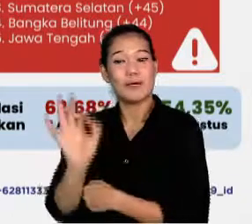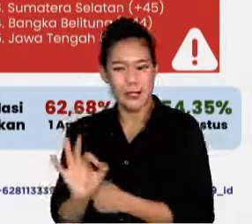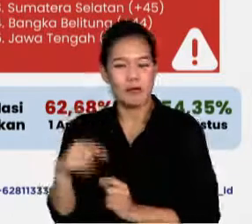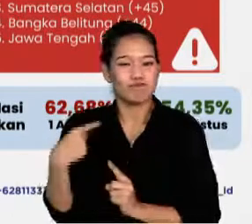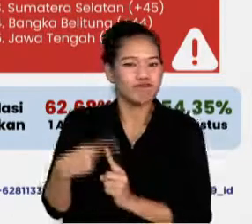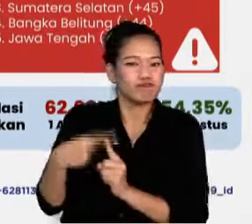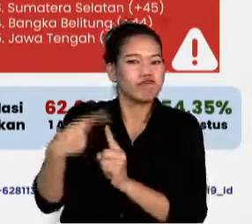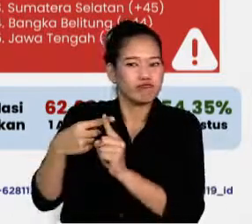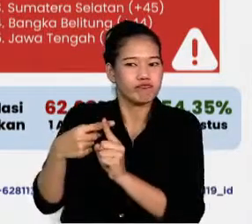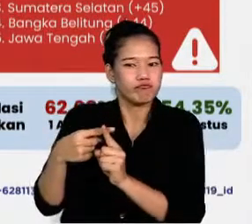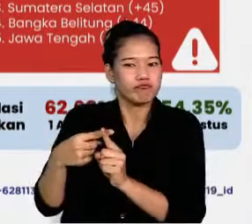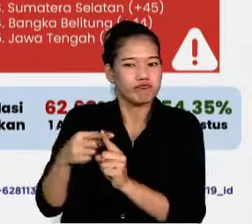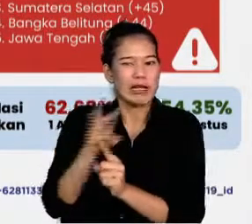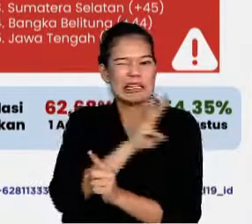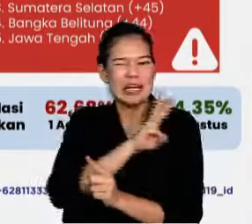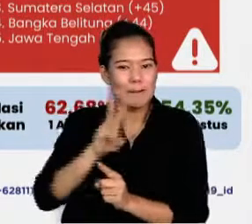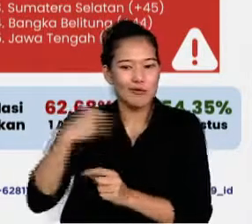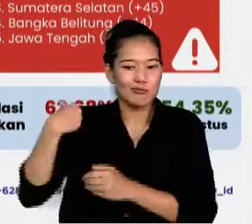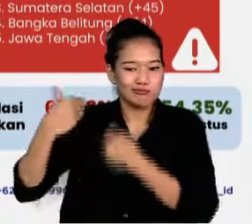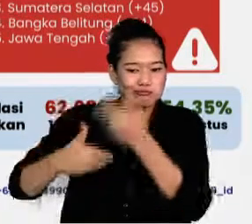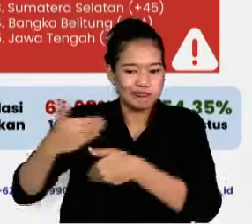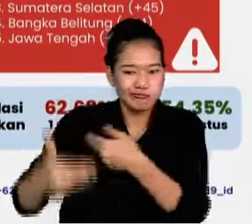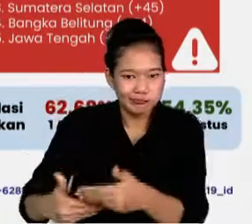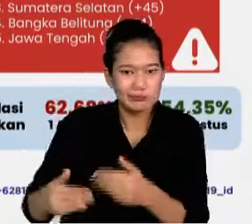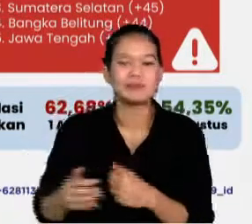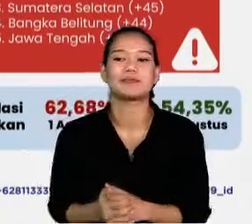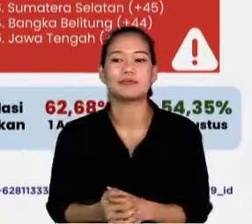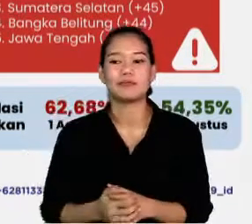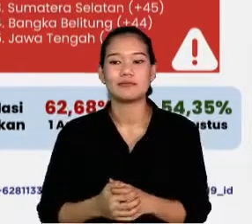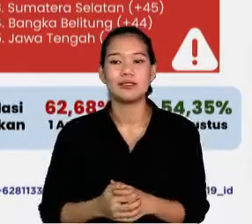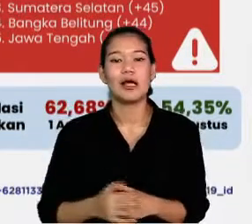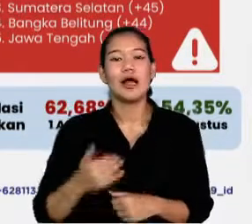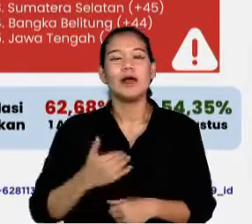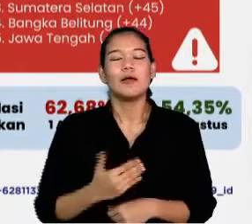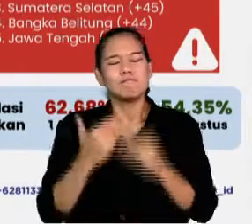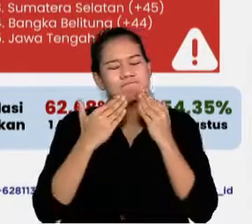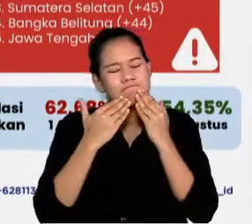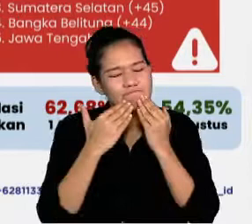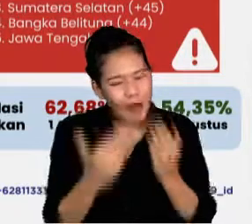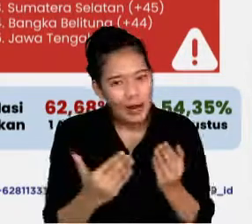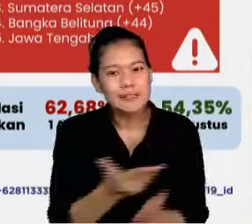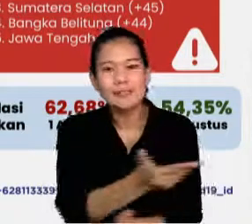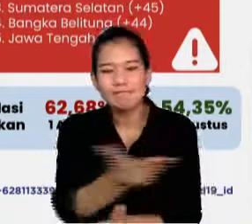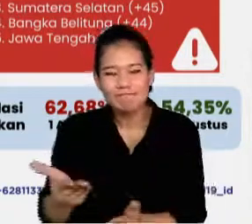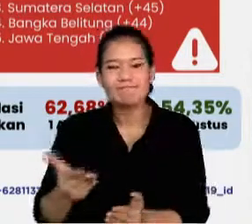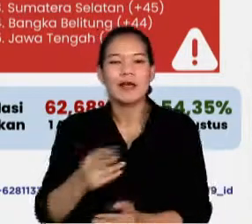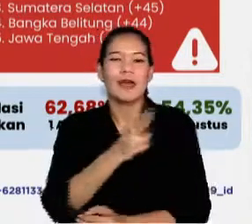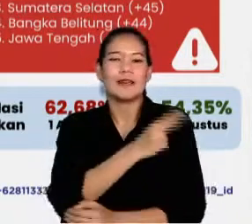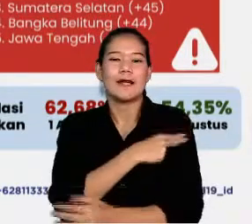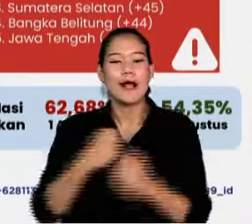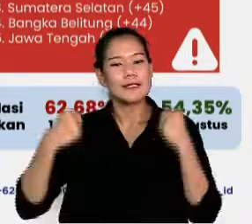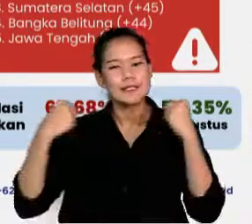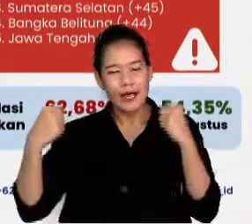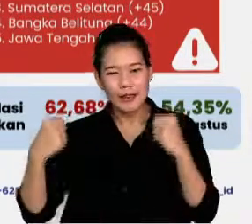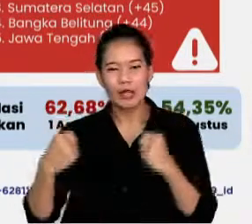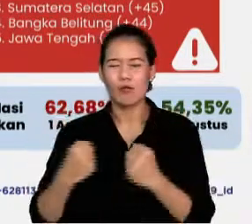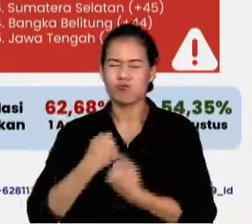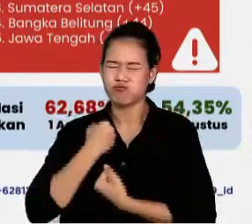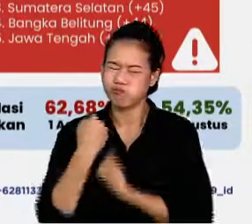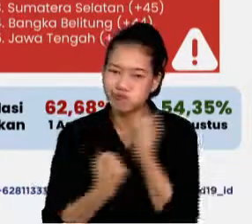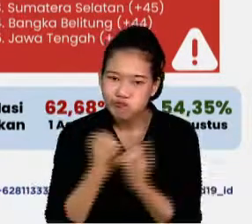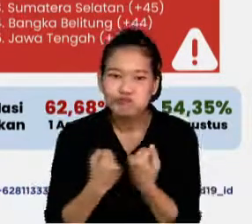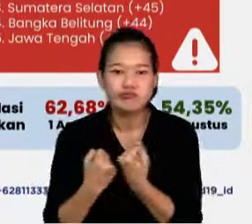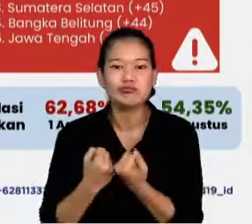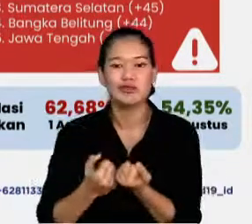terus meningkat selama tiga minggu berturut-turut saya ucapkan terima kasih kepada seluruh tenaga kesehatan yang telah